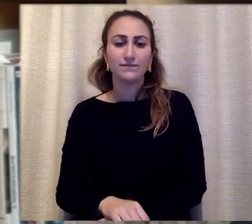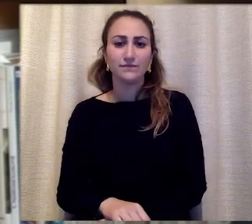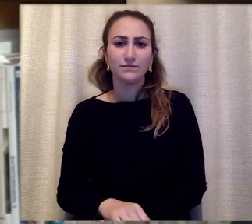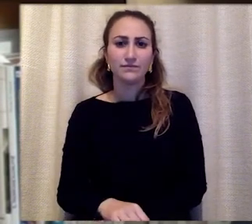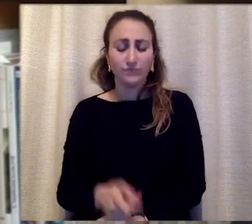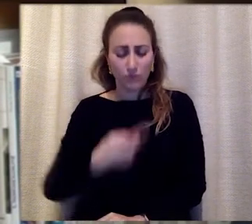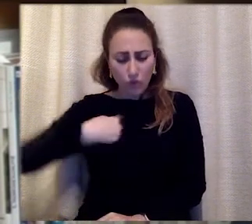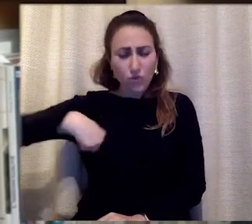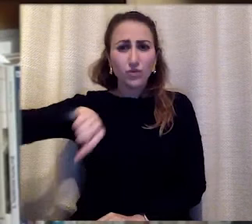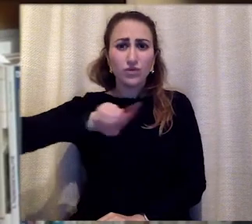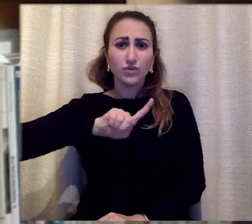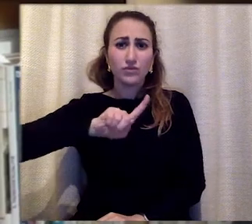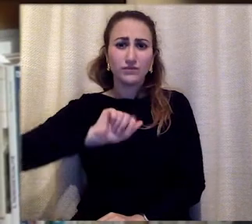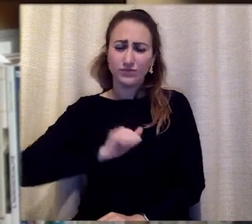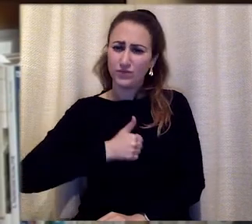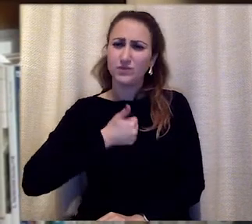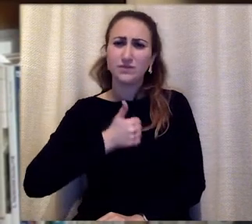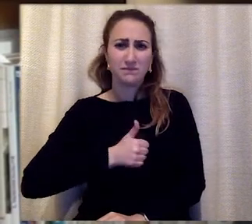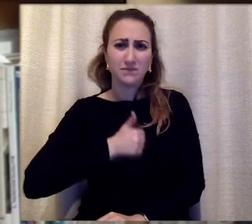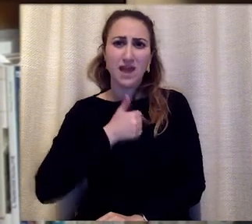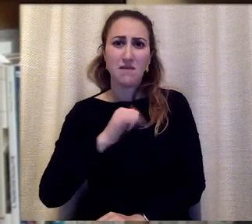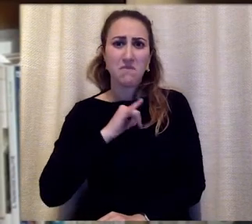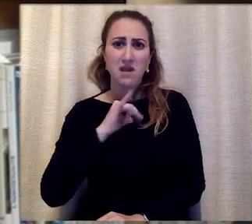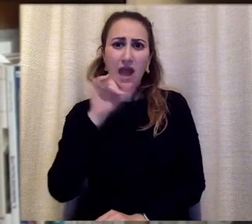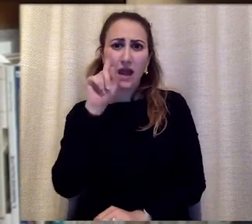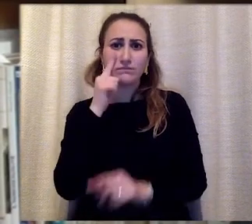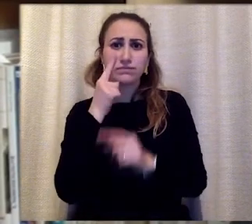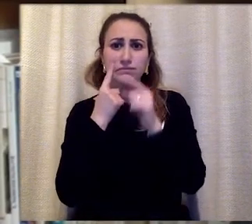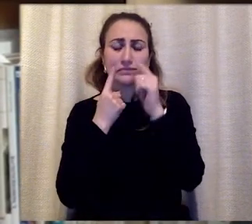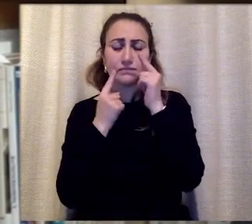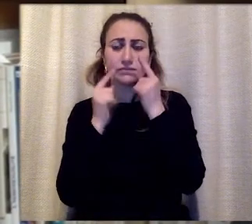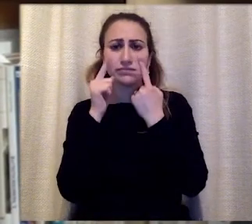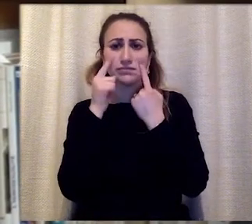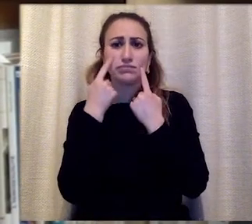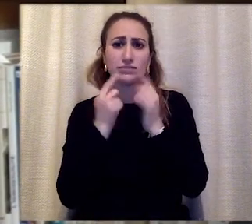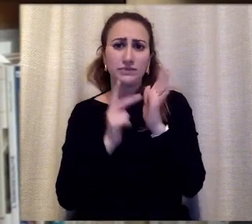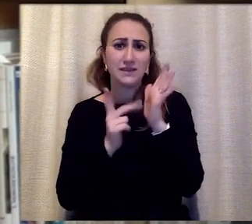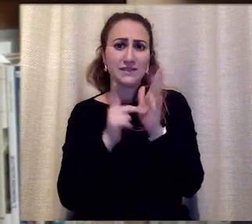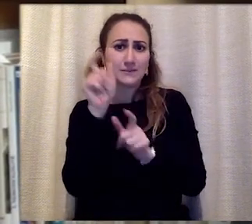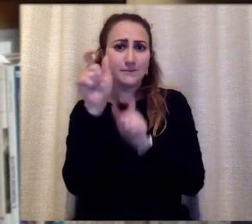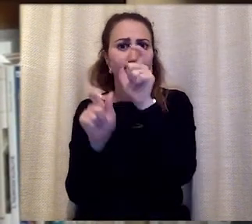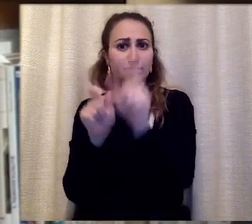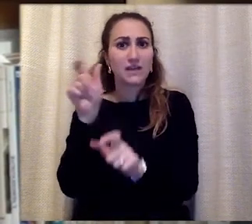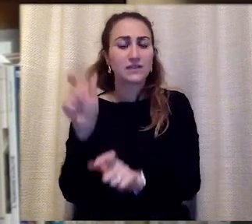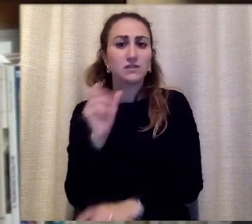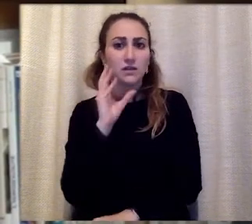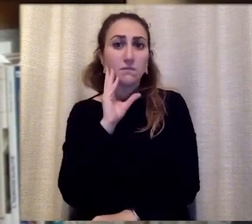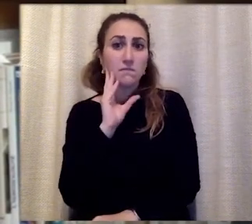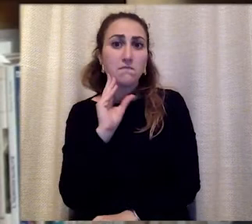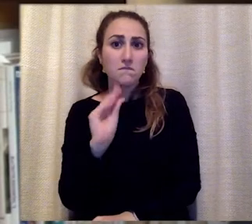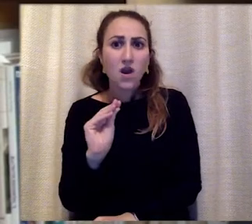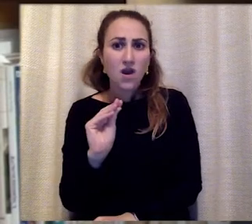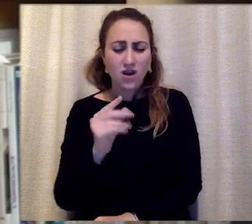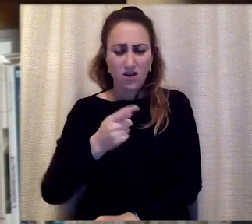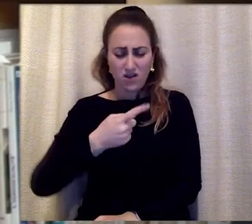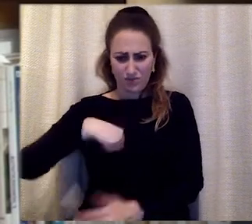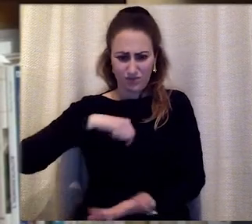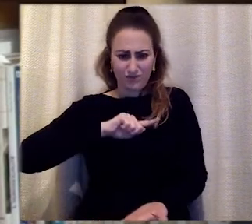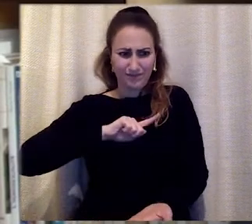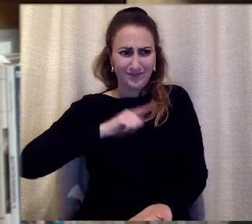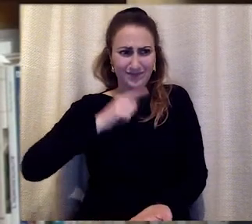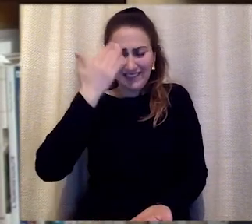nous avons des larmes pour ceux qui sont partis. Nous n'avons pas pourquoi, nous n'avons pas des